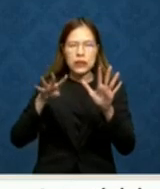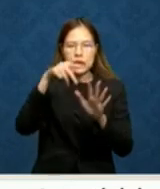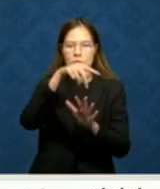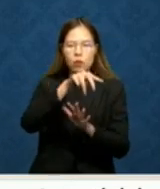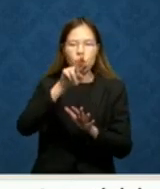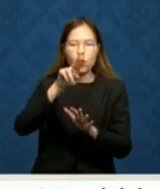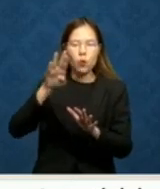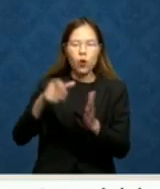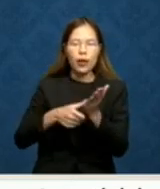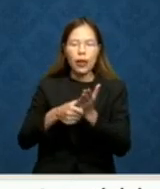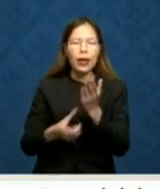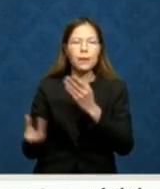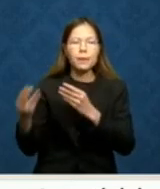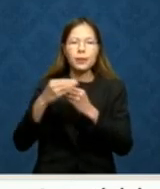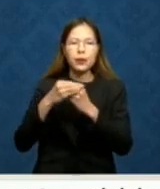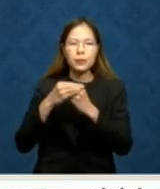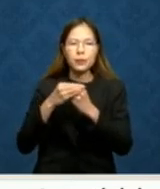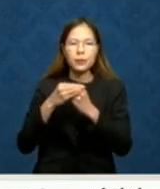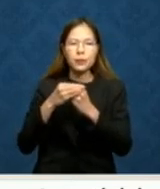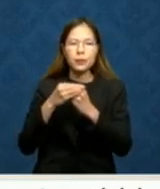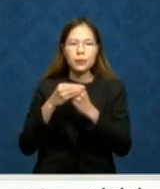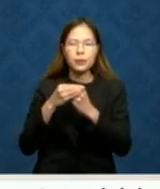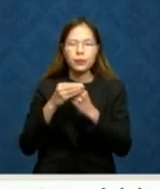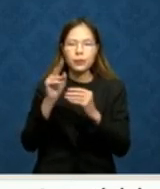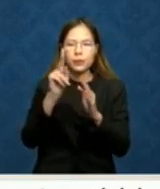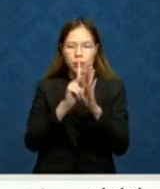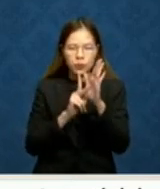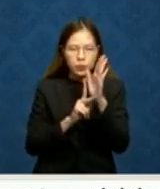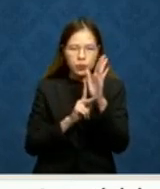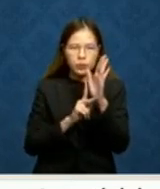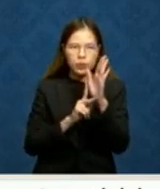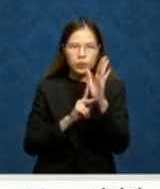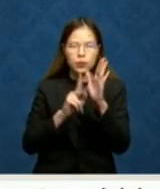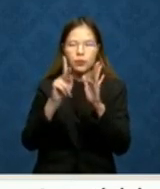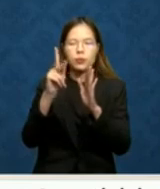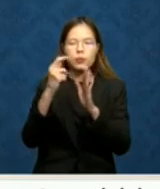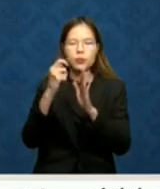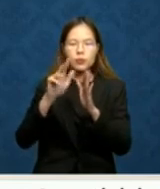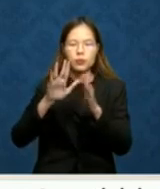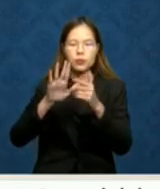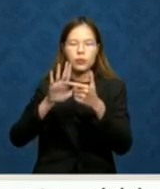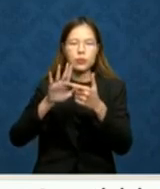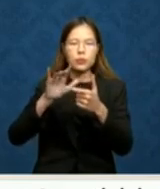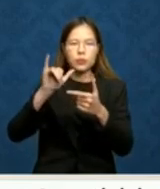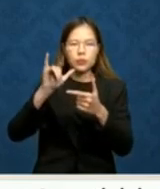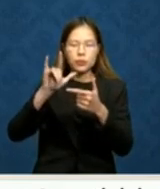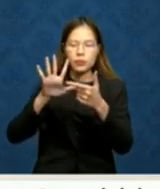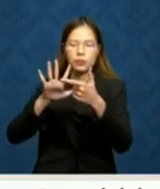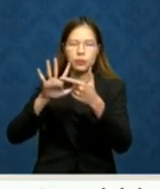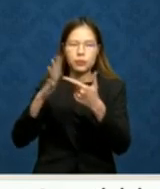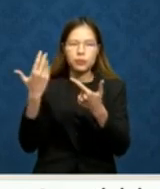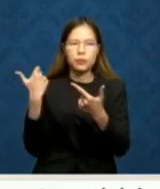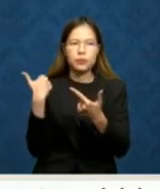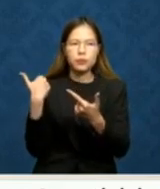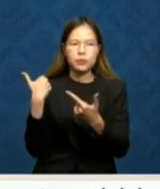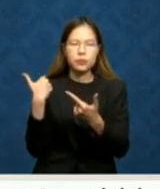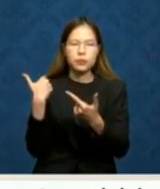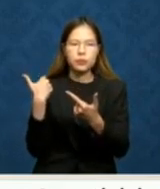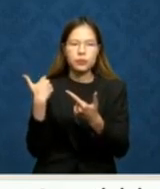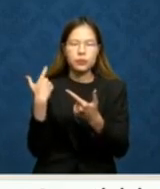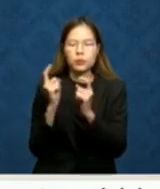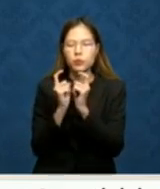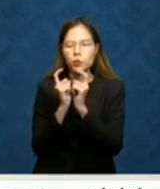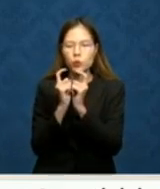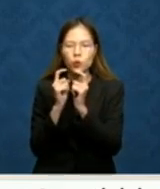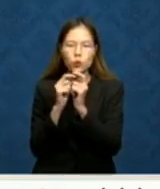พระบัญญัติแก้ไขเพิ่มเติมประมวลกฎหมายอาญาฉบับที่พ.ศ.ท่านอนุทินชาญวีรกูลนะครับกับ